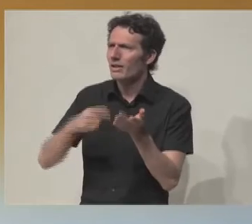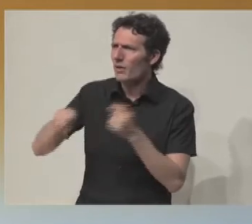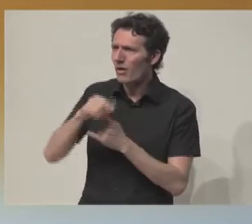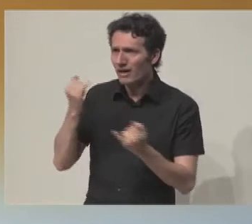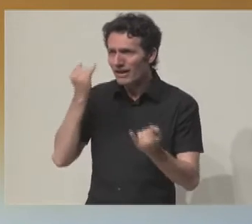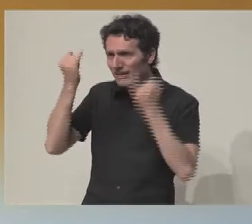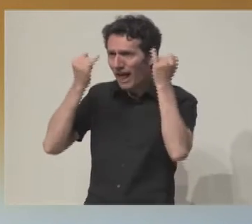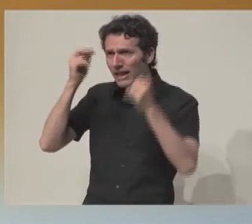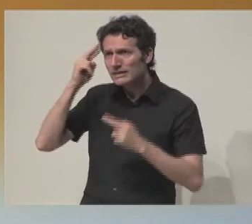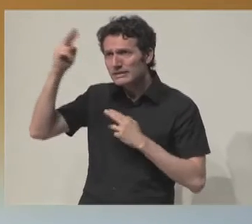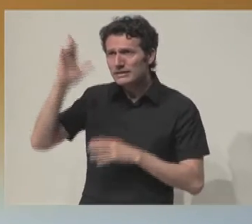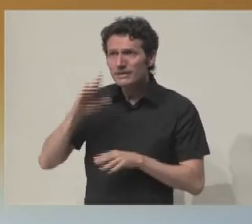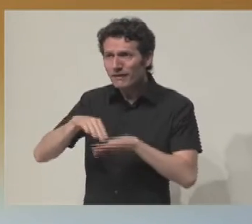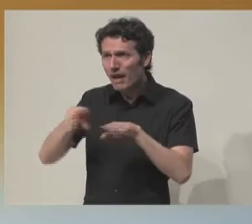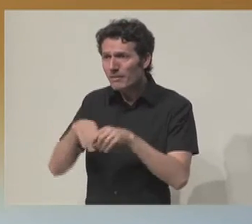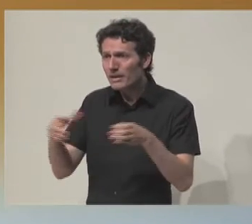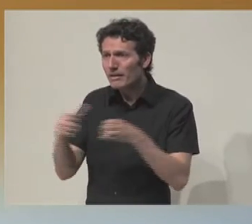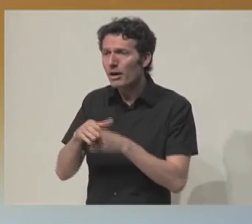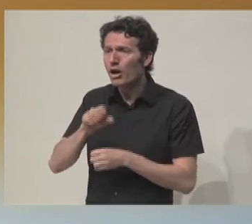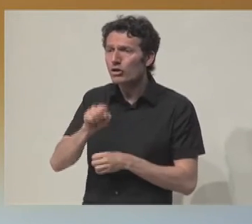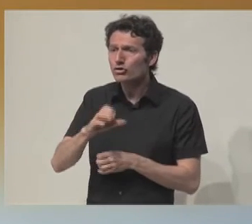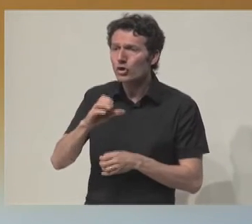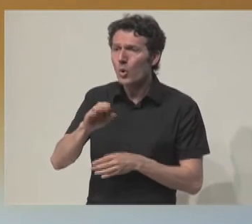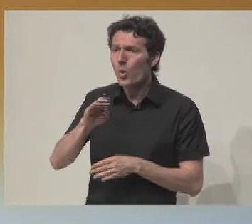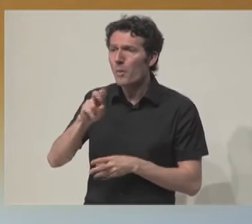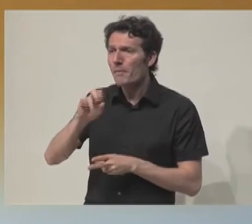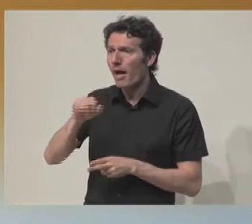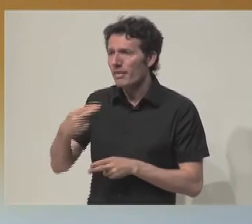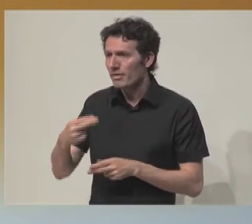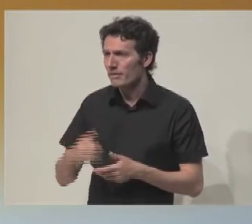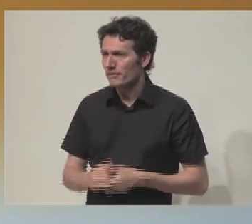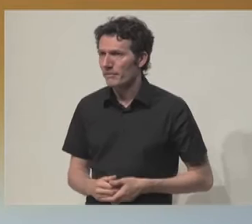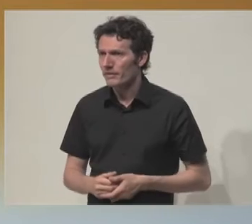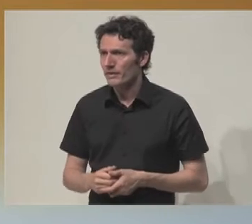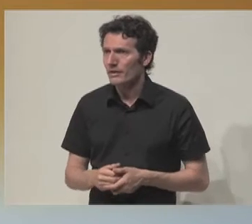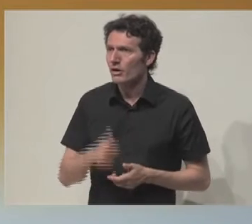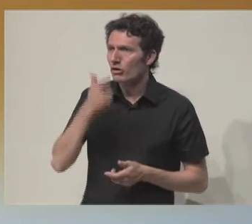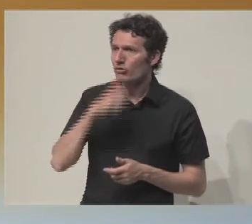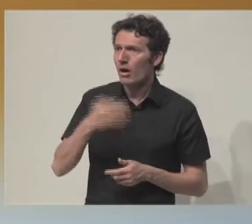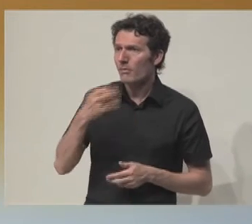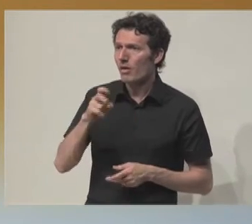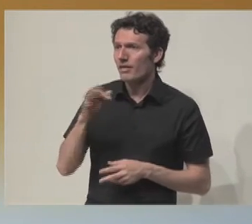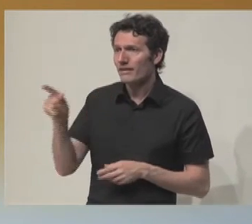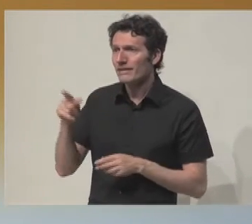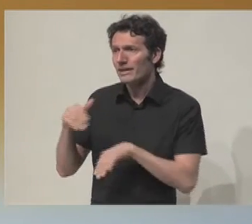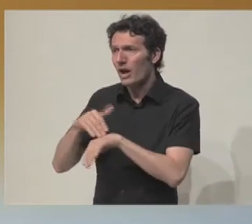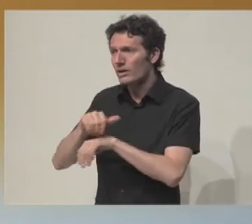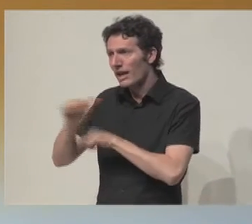toujours dans la même famille robert schuman et jean monnet qui le conseillait